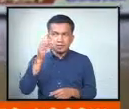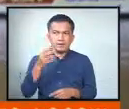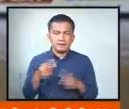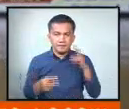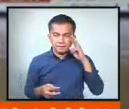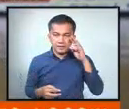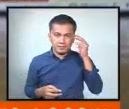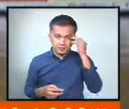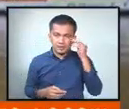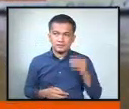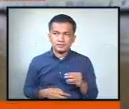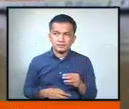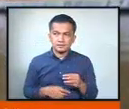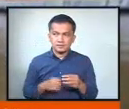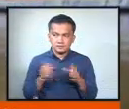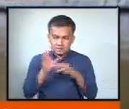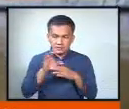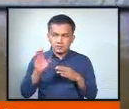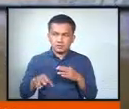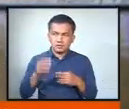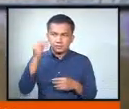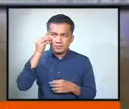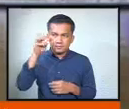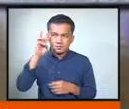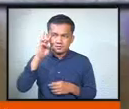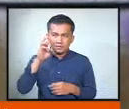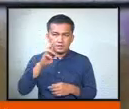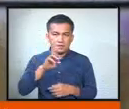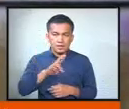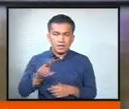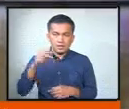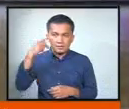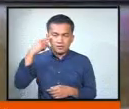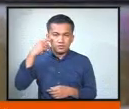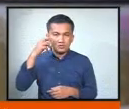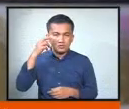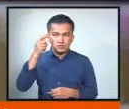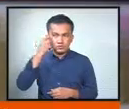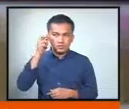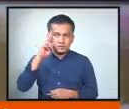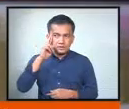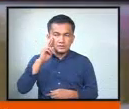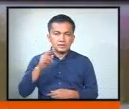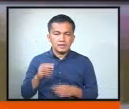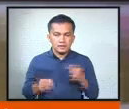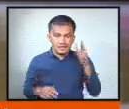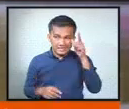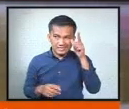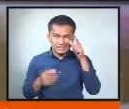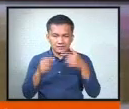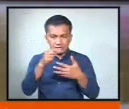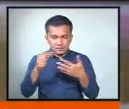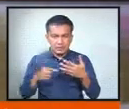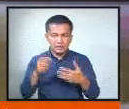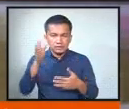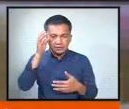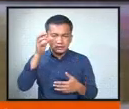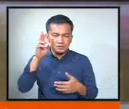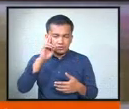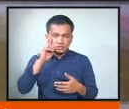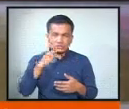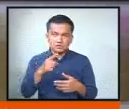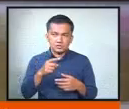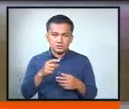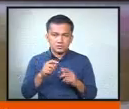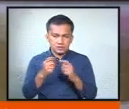Manuel. Kinumpleto naman ni Matthew Wright at R. Pugoy, Troy Rosario, Marshall Lassiter, Christian Standhardinger at Chris Ross ang pool. Ayon